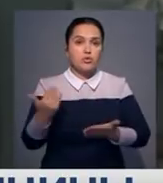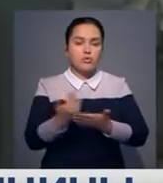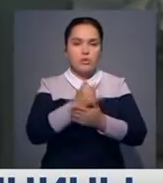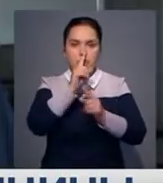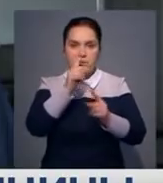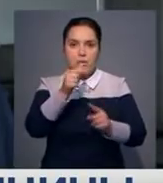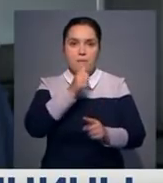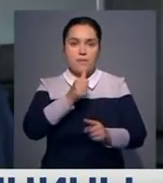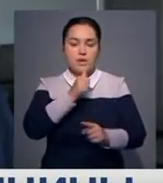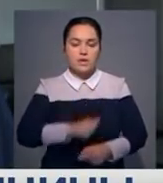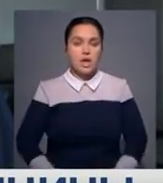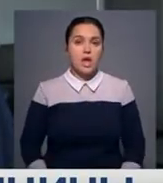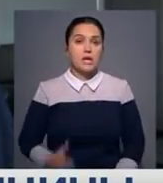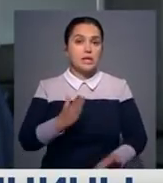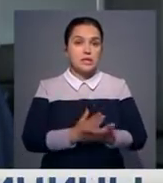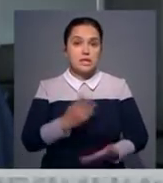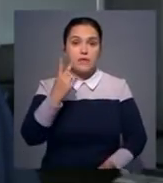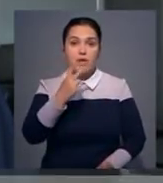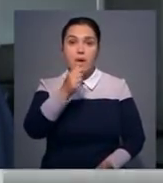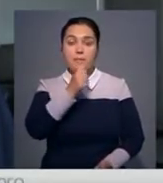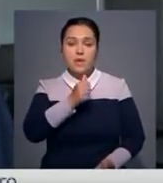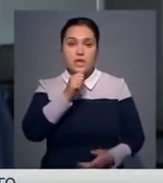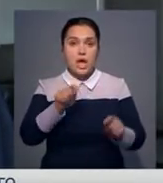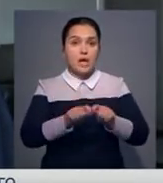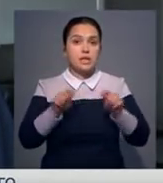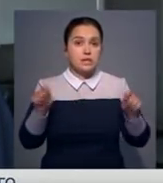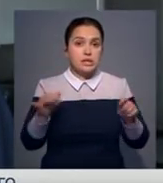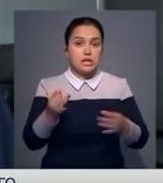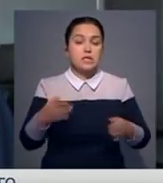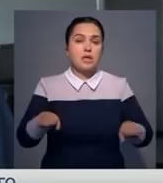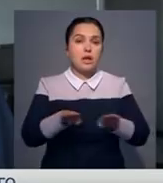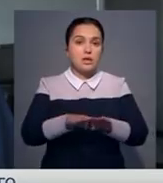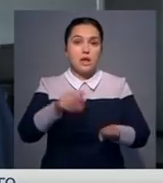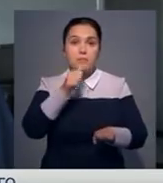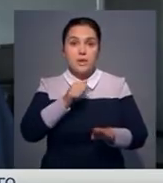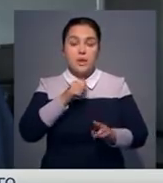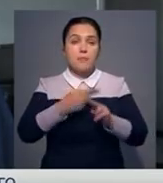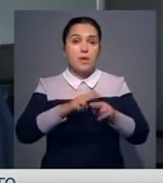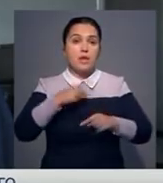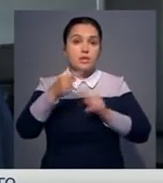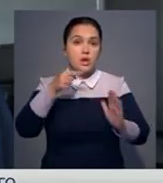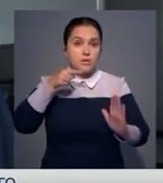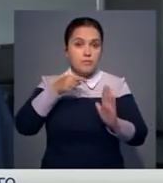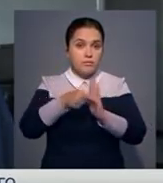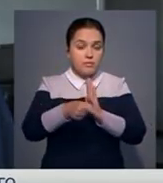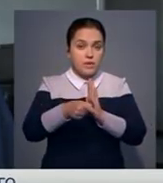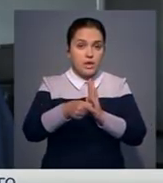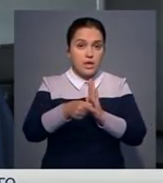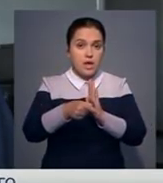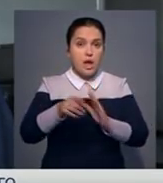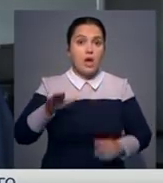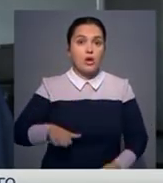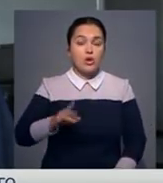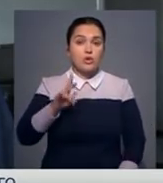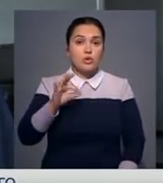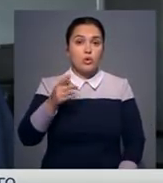метода лечения данной операции. Это открытые и закрытые. Закрытые – это то, что называемое эндоваскулярное. То есть через прокол в ноге мы